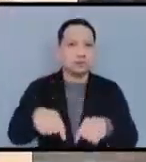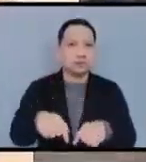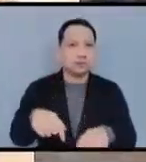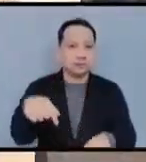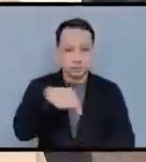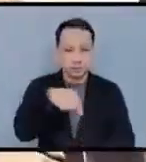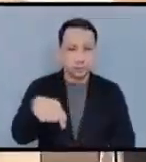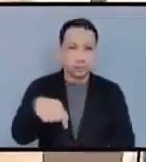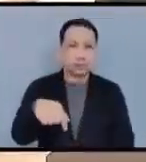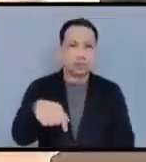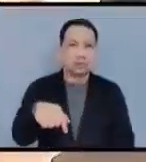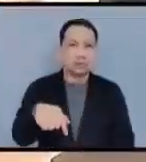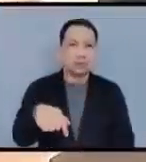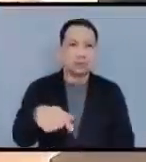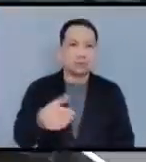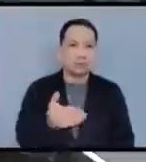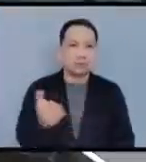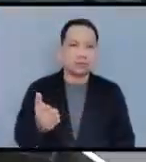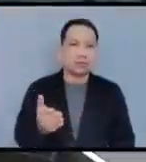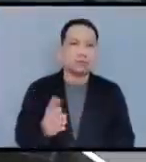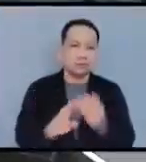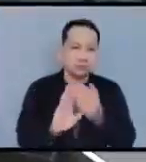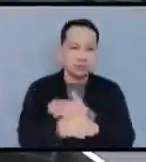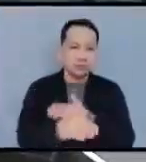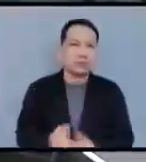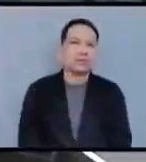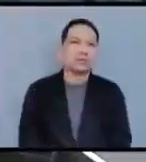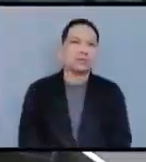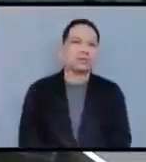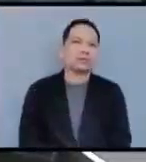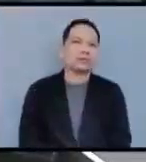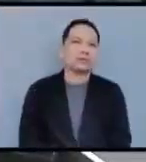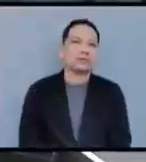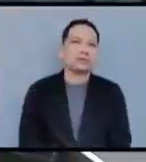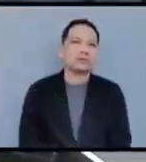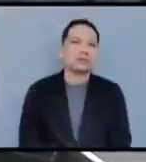Ramadan Mubarak. Balik sa iyo. Maraming salamat sa iyo, Noel Talakay.